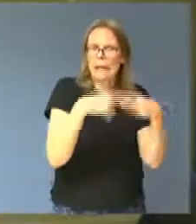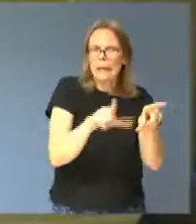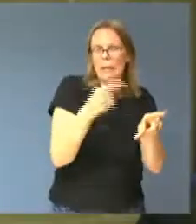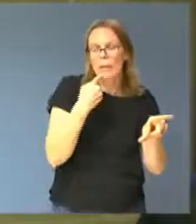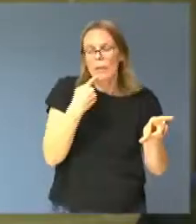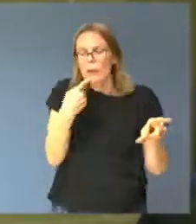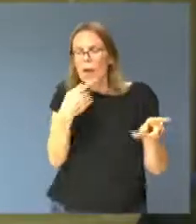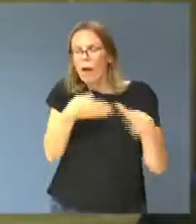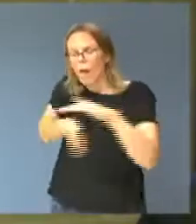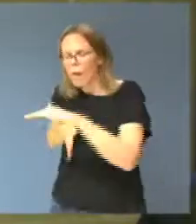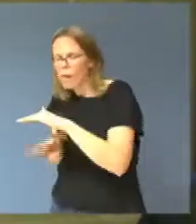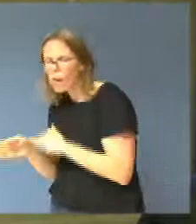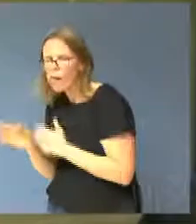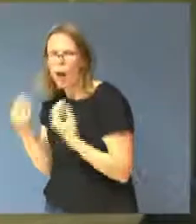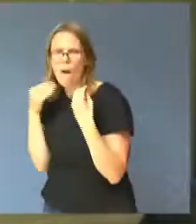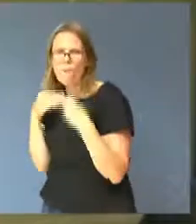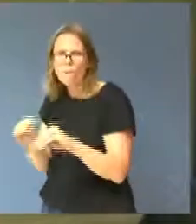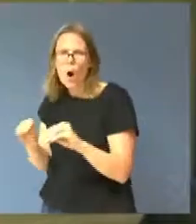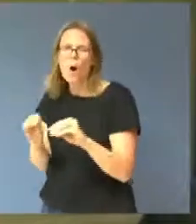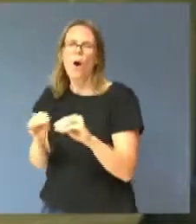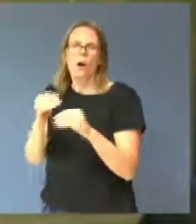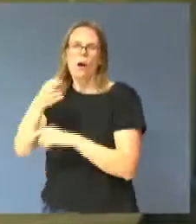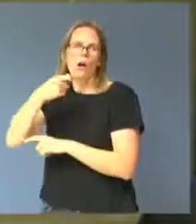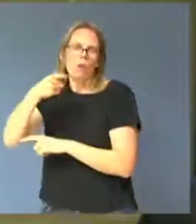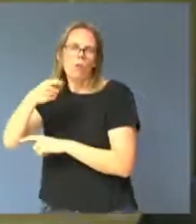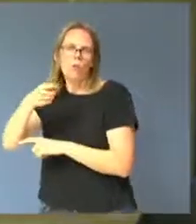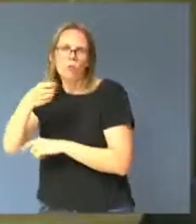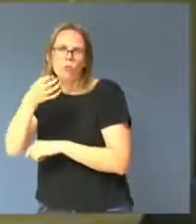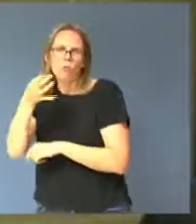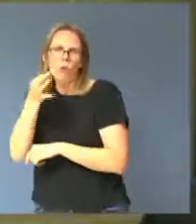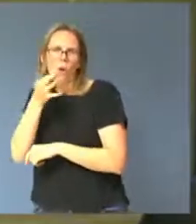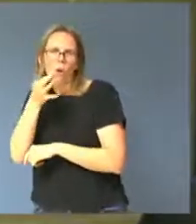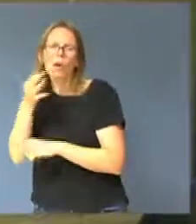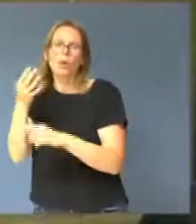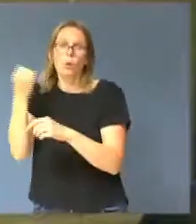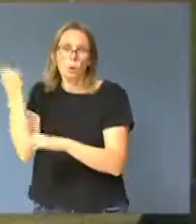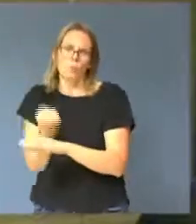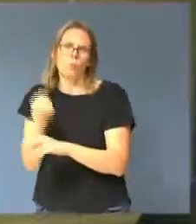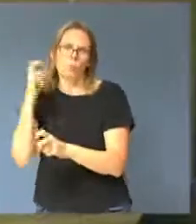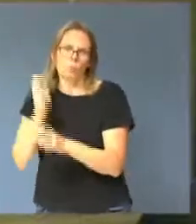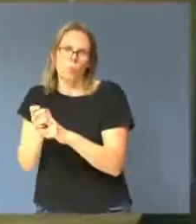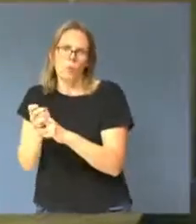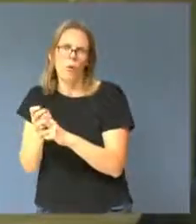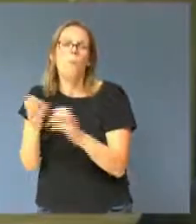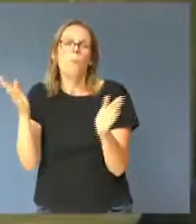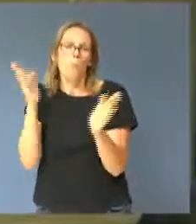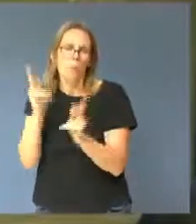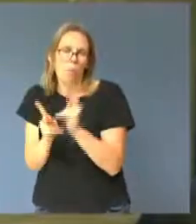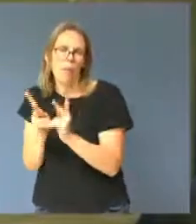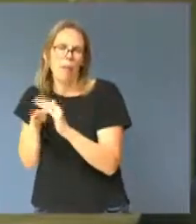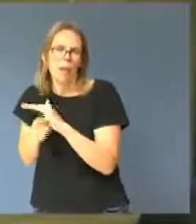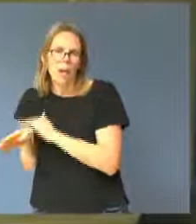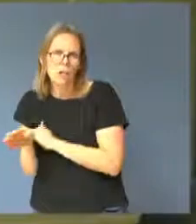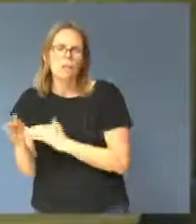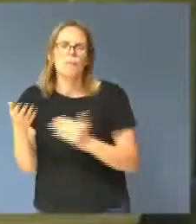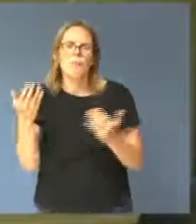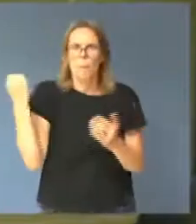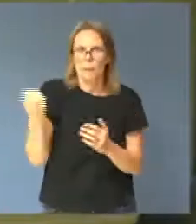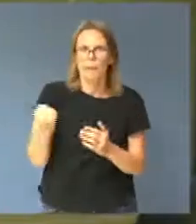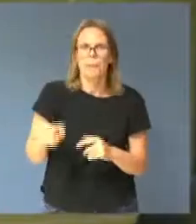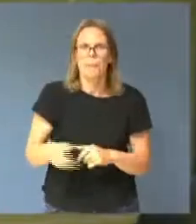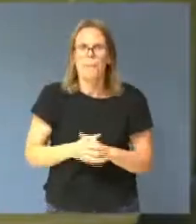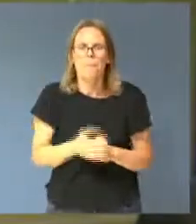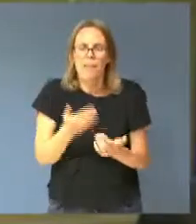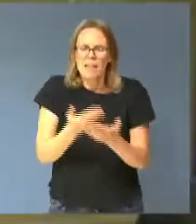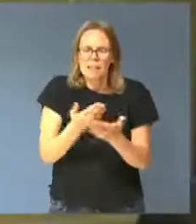délinquance. La seule réponse possible à l'ensauvagement de la société, la seule réponse possible au trafic dans tout genre, c'est de mener une véritable guerre aux